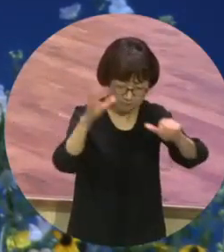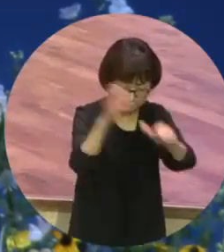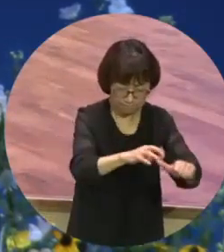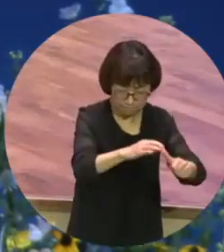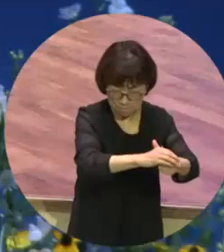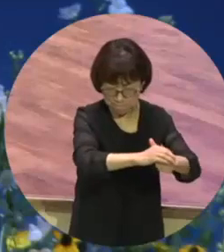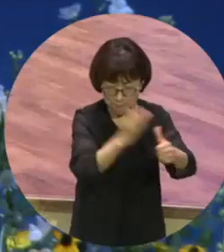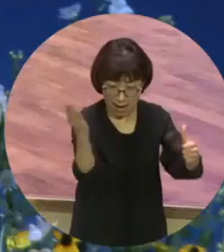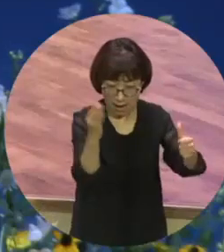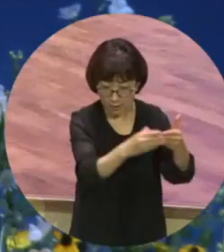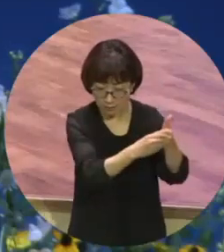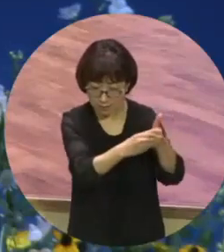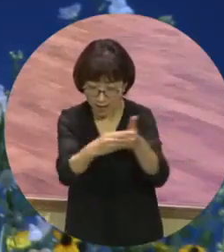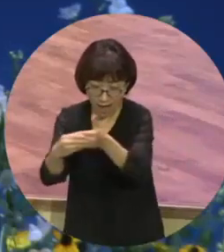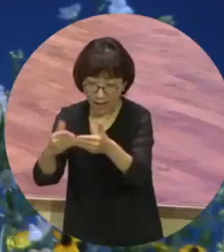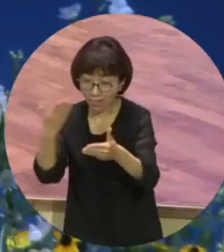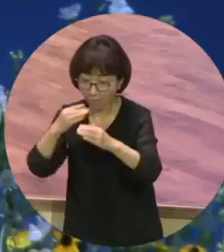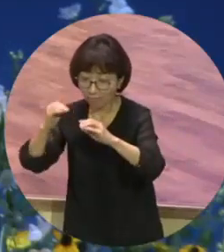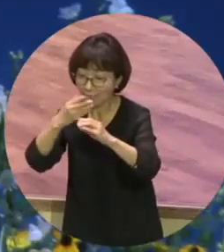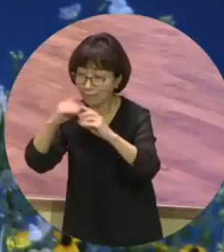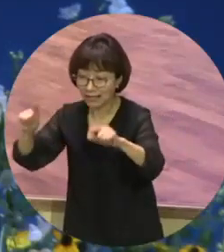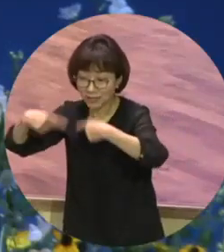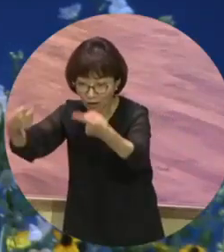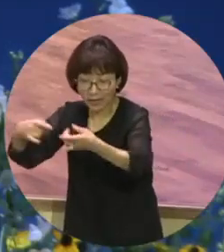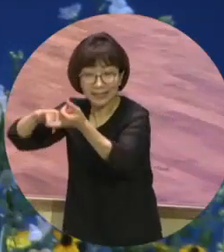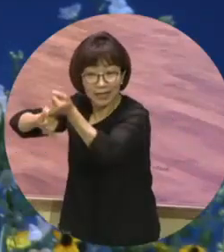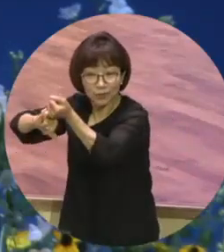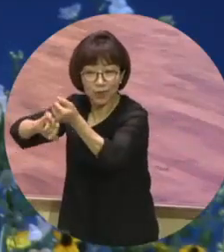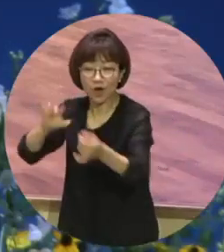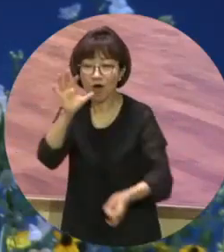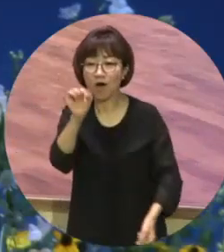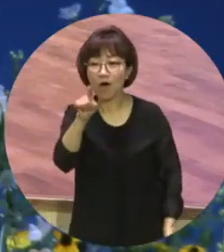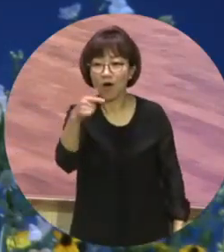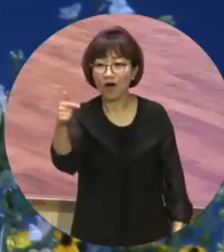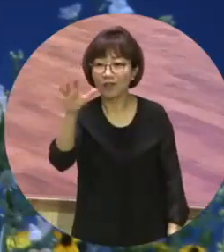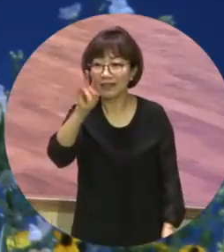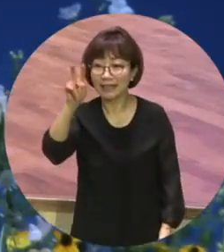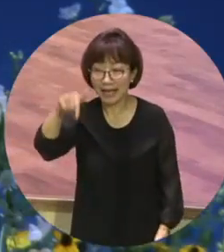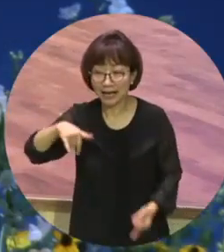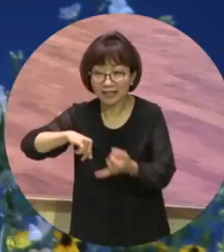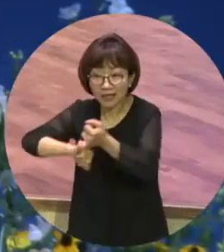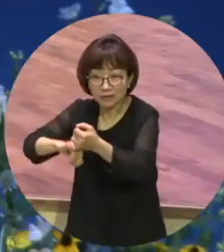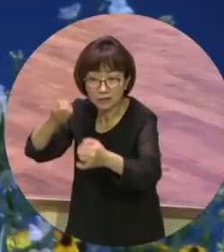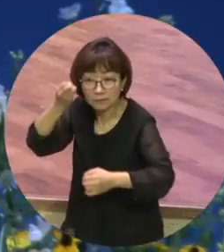하나님의 약속을 못 잡은 거예요. 눈에 보이는 것만 판단하는 겁니다.